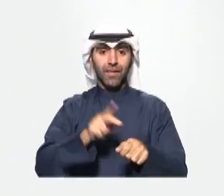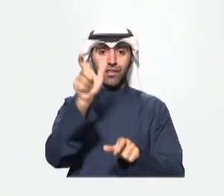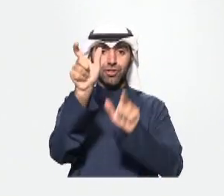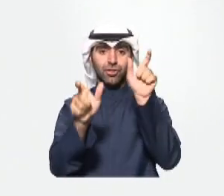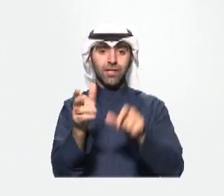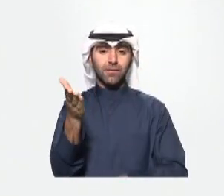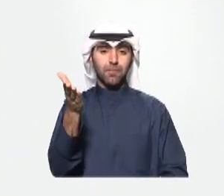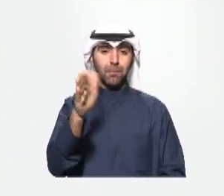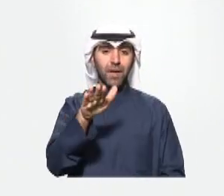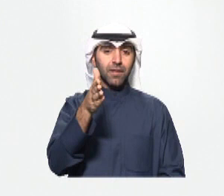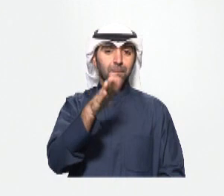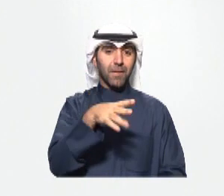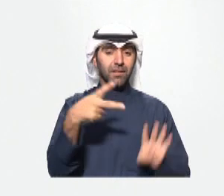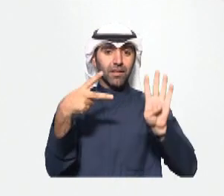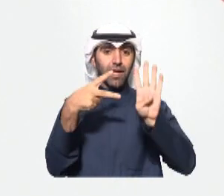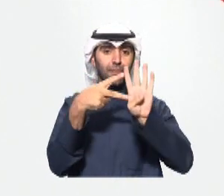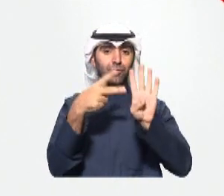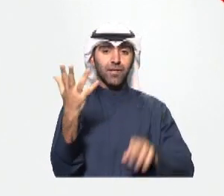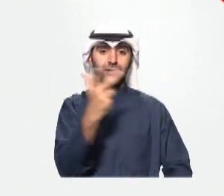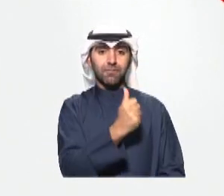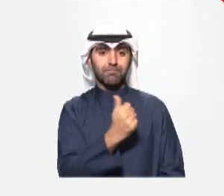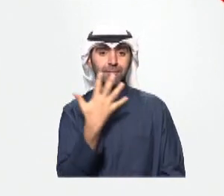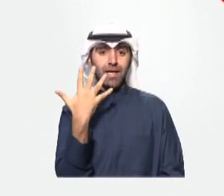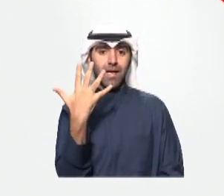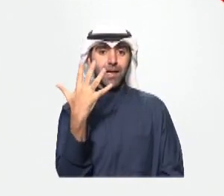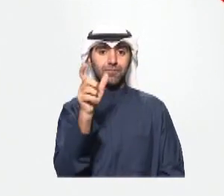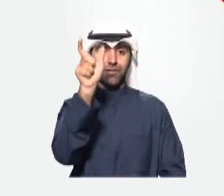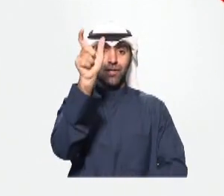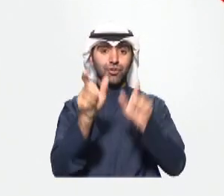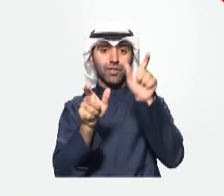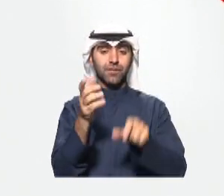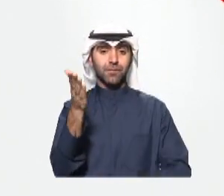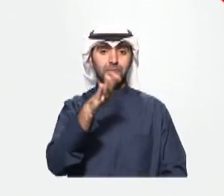خلال 24 ساعة الماضية كانت 5 حالات، إجمالي الوفاة